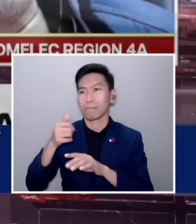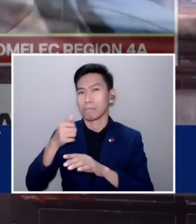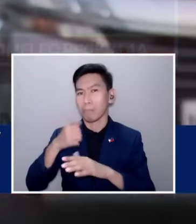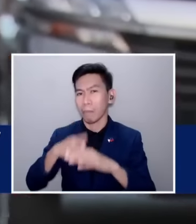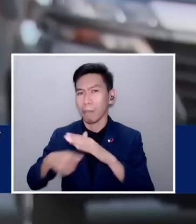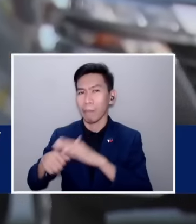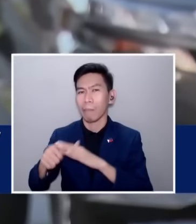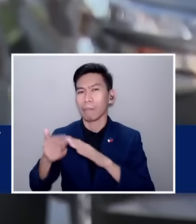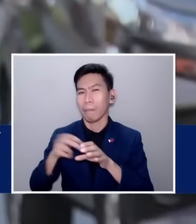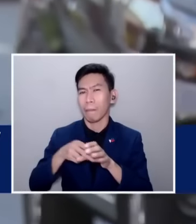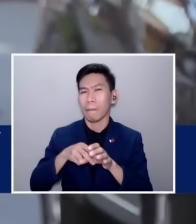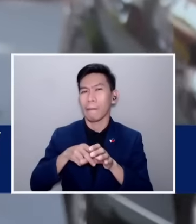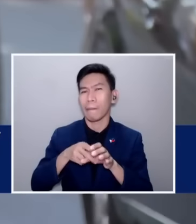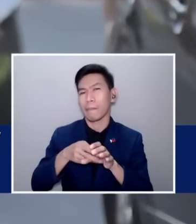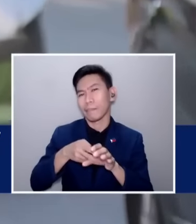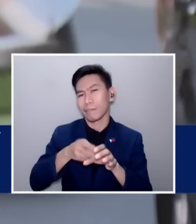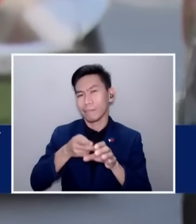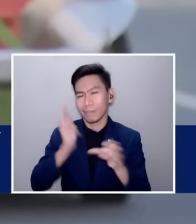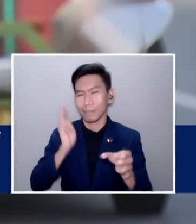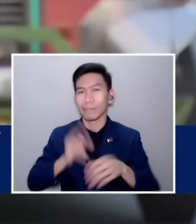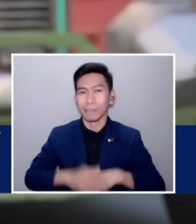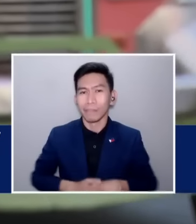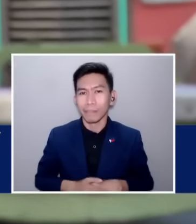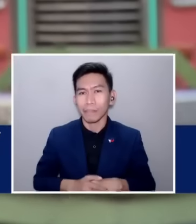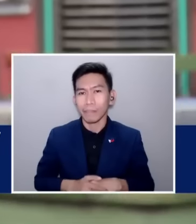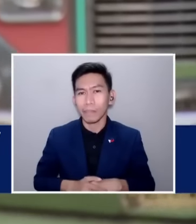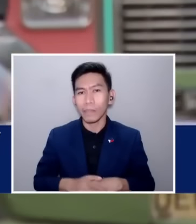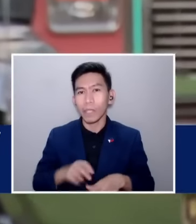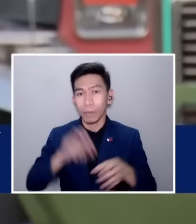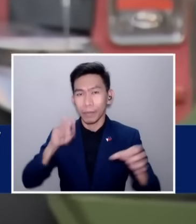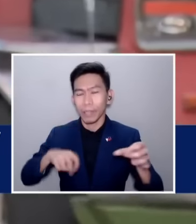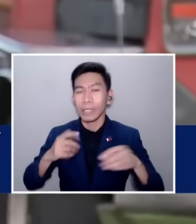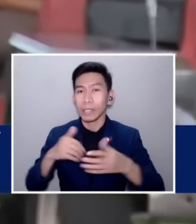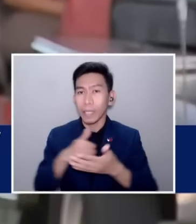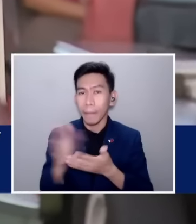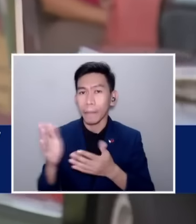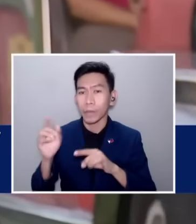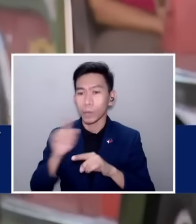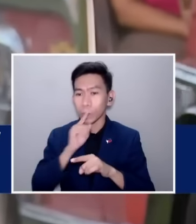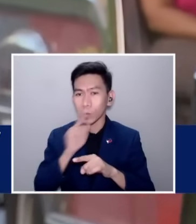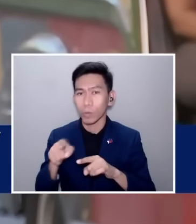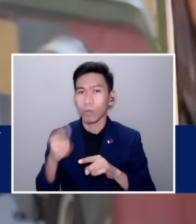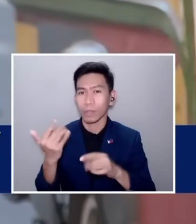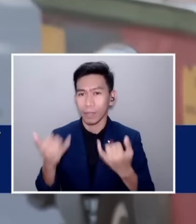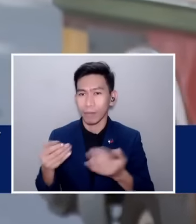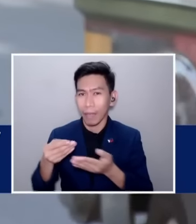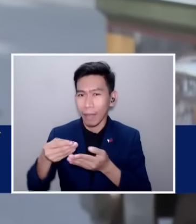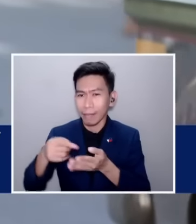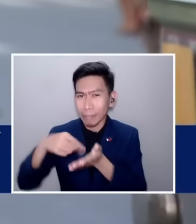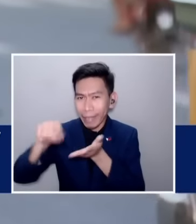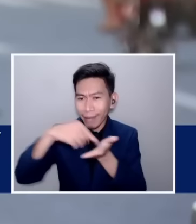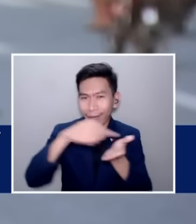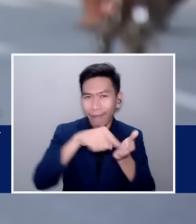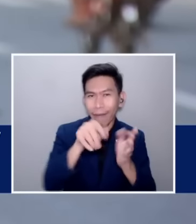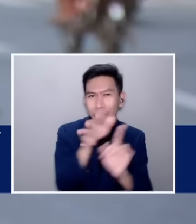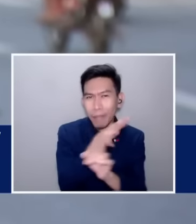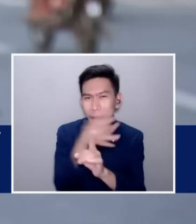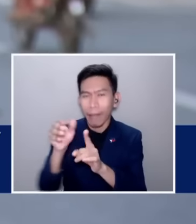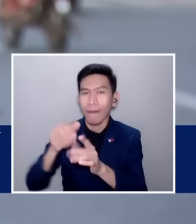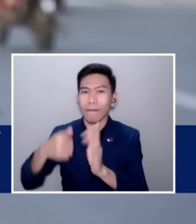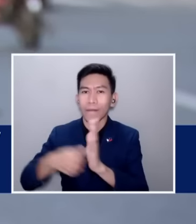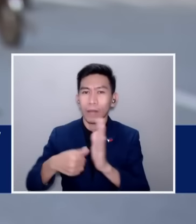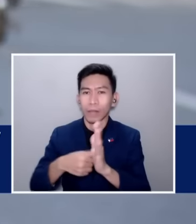botohan. Ngayong mismong araw ng botohan, kabi-kabila ang mga reklamo ng vote buying, hindi lang dito sa Cavite, ganun din sa Laguna at Batangas.